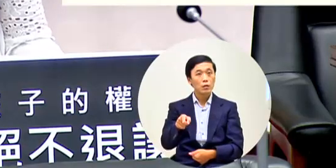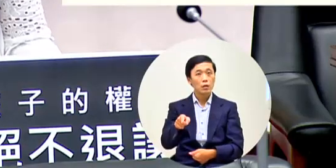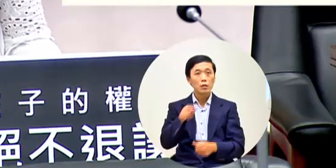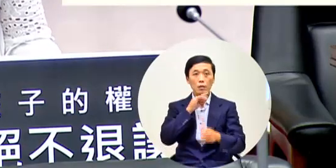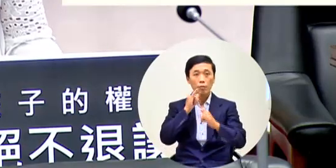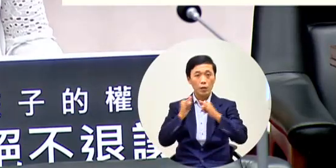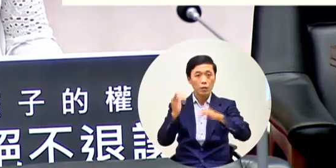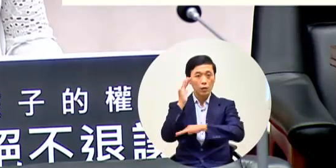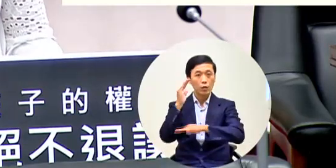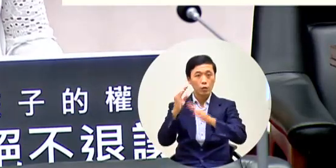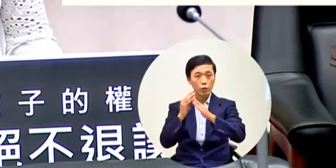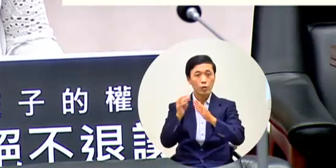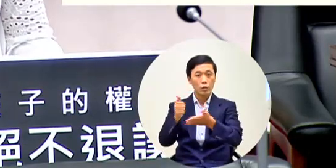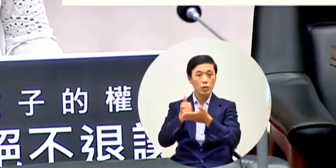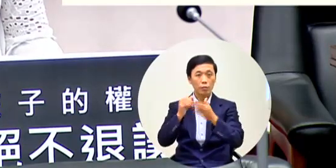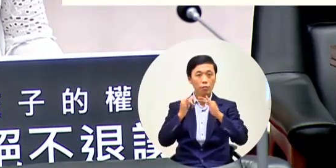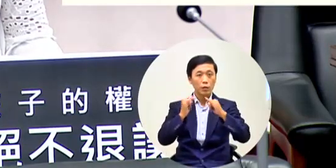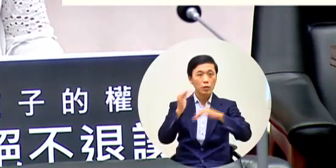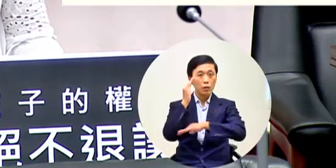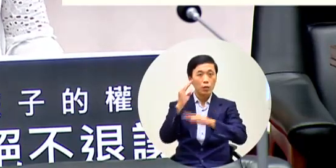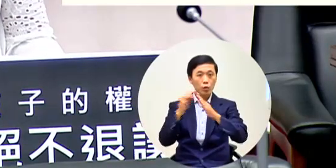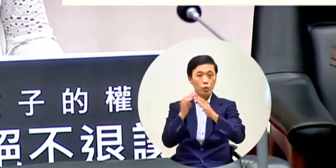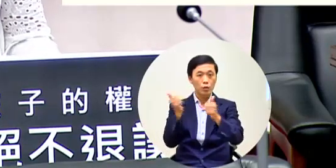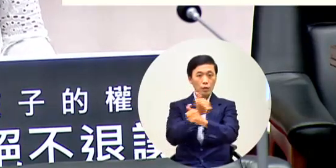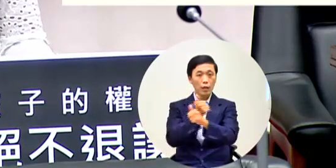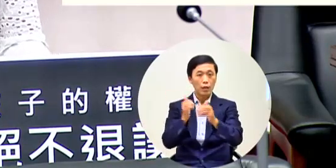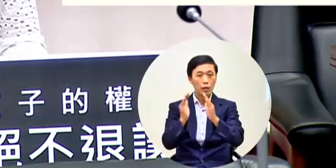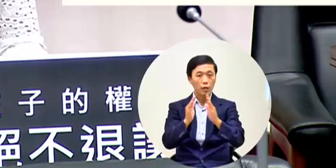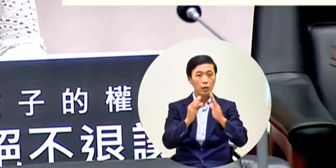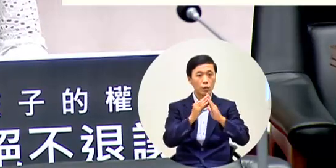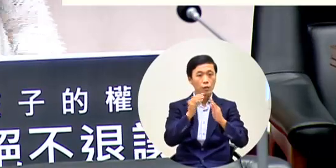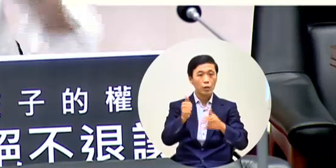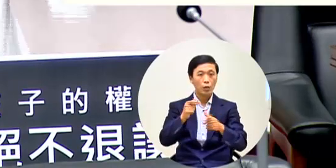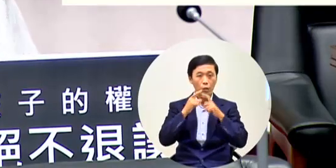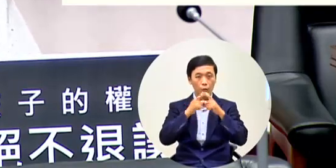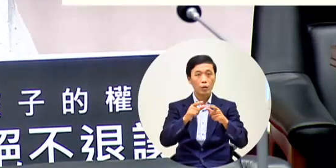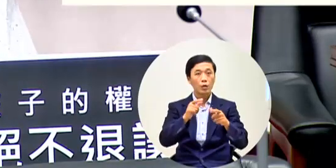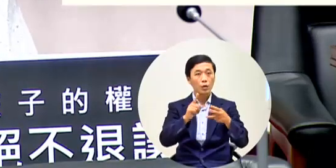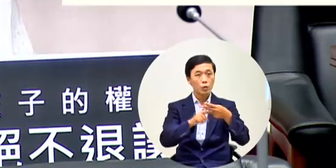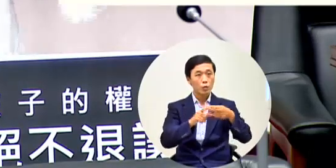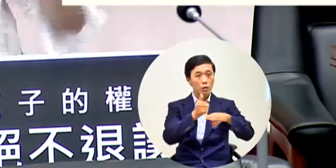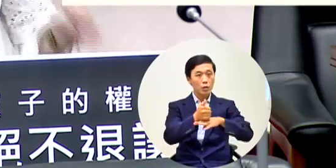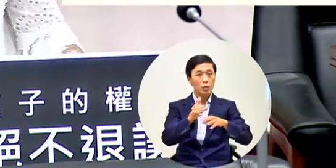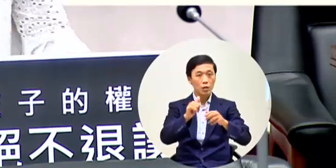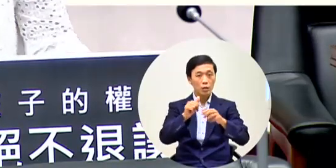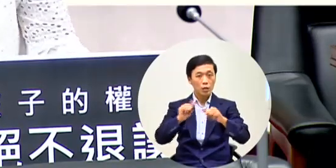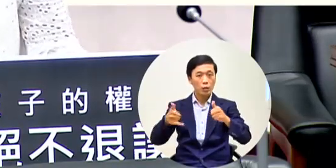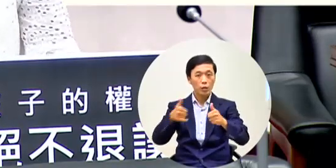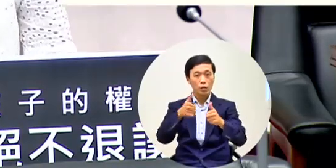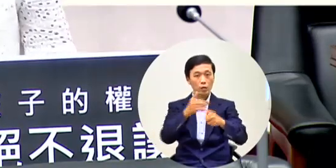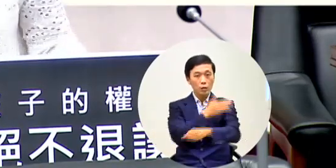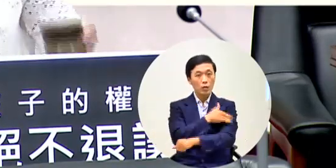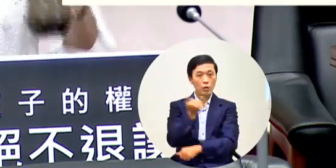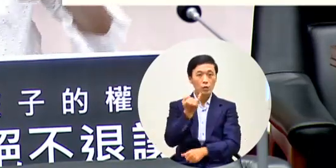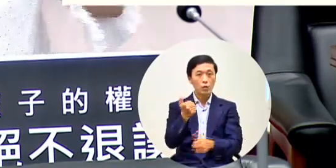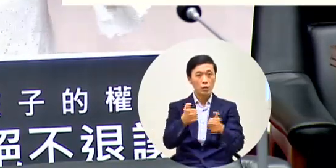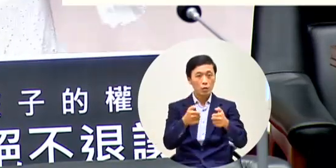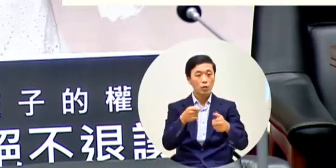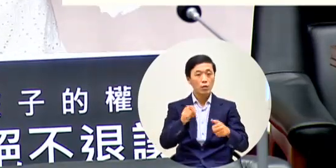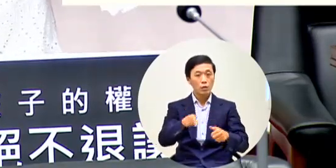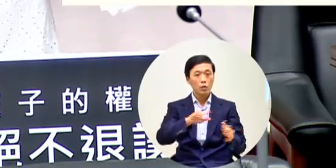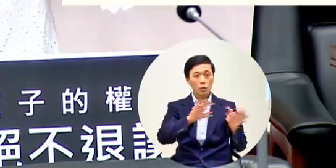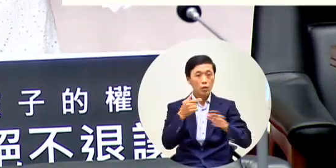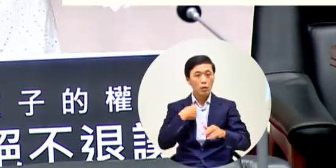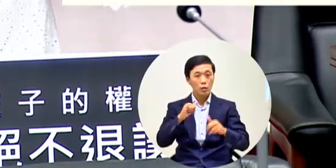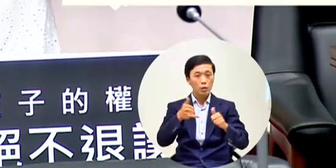局的， 请民政局落在你局长答复。 谢谢主席，谢谢陈彦哦，这个部分，我想陈彦非常